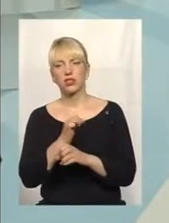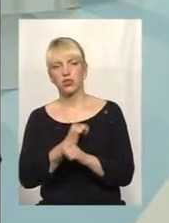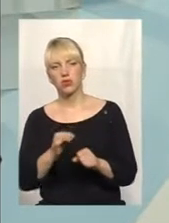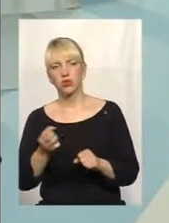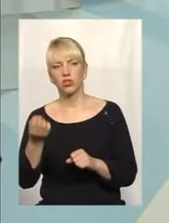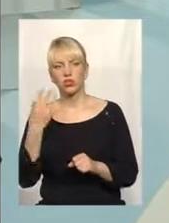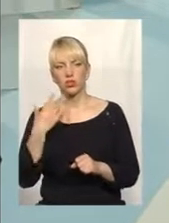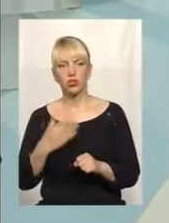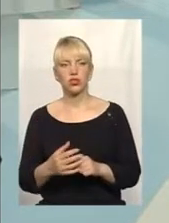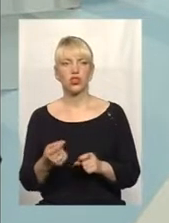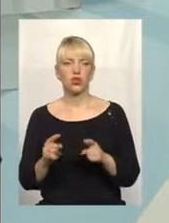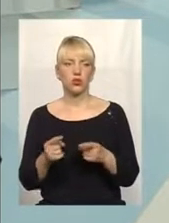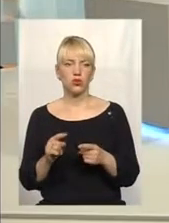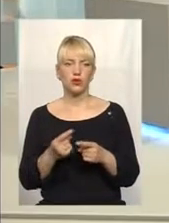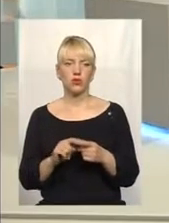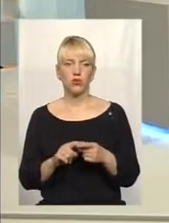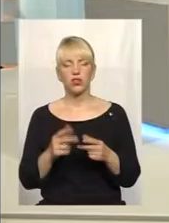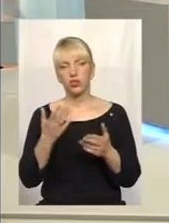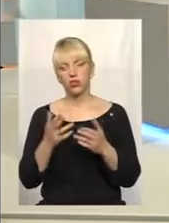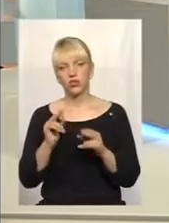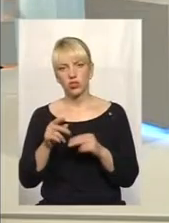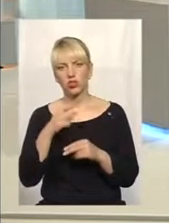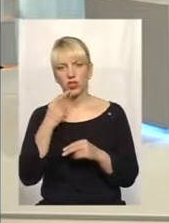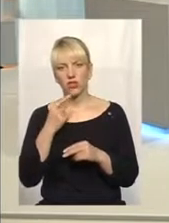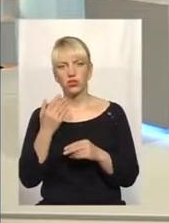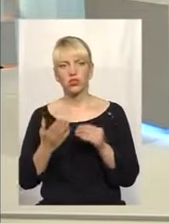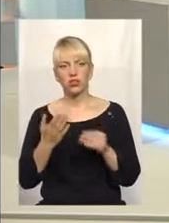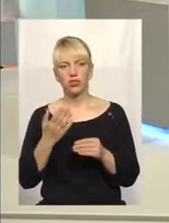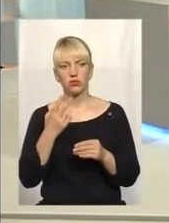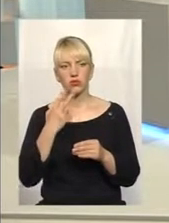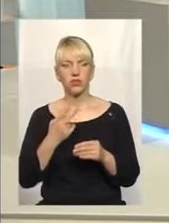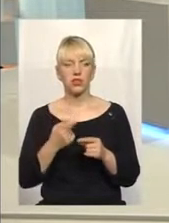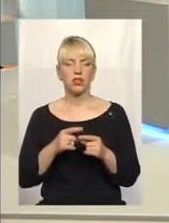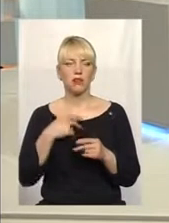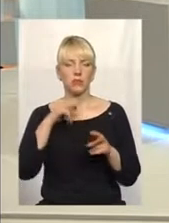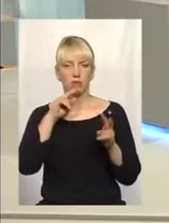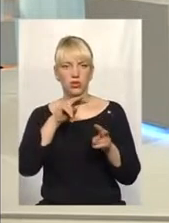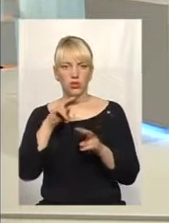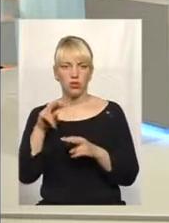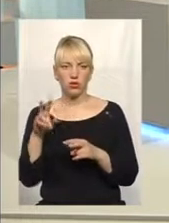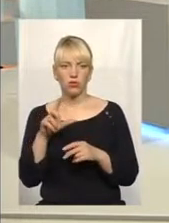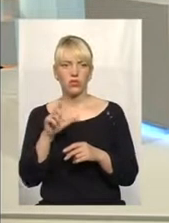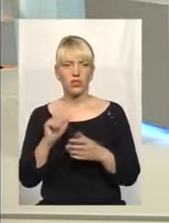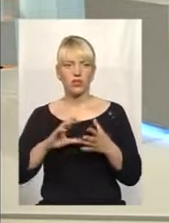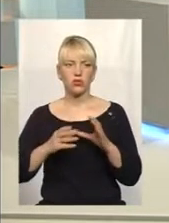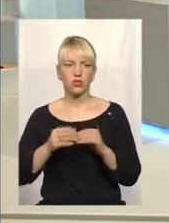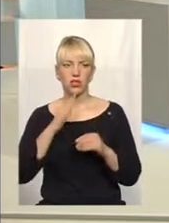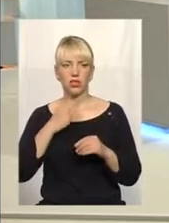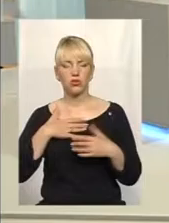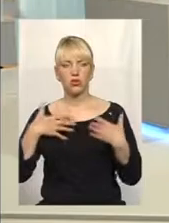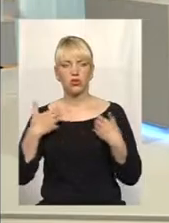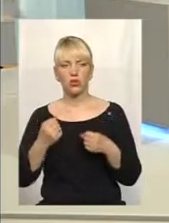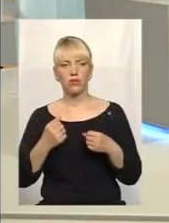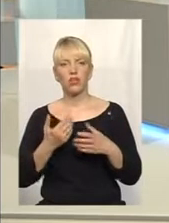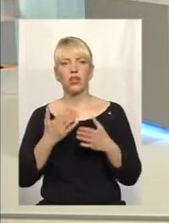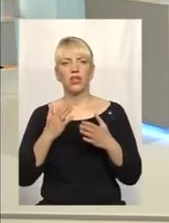ванн. Тому, ну, чесно кажучи, от вже скільки прослідковуємо саме результати нашого оздоровлення,